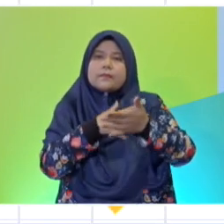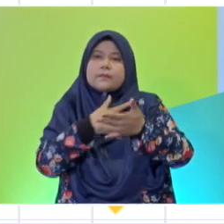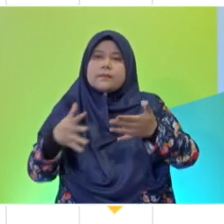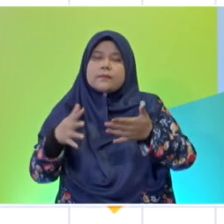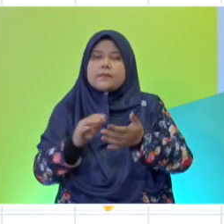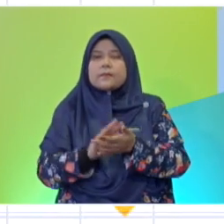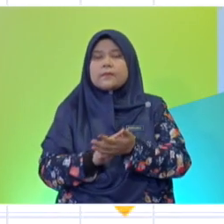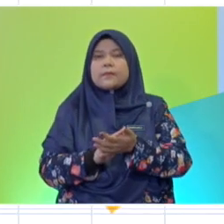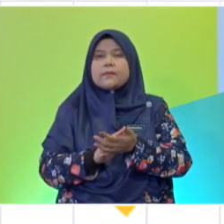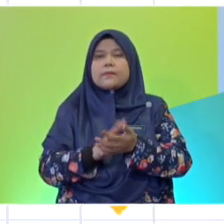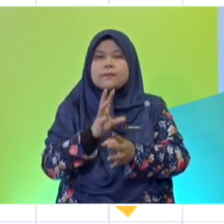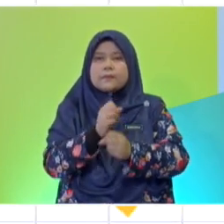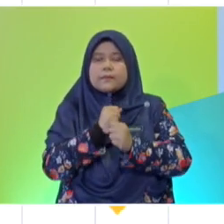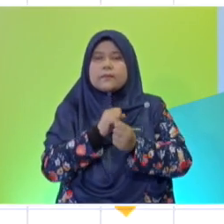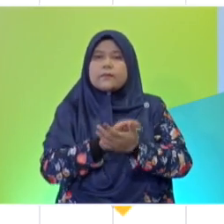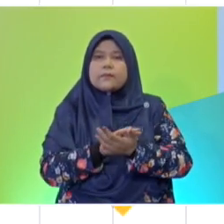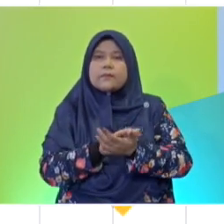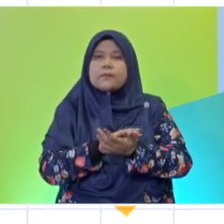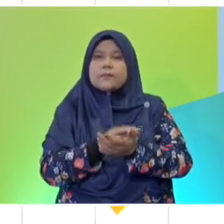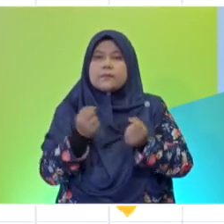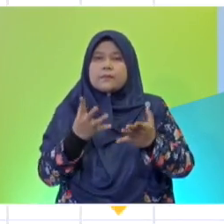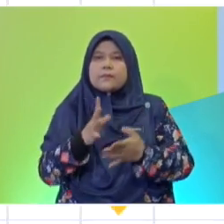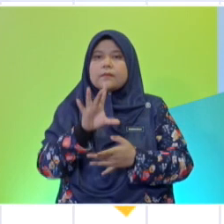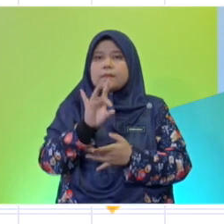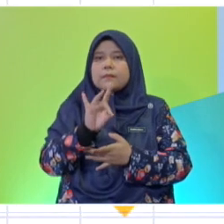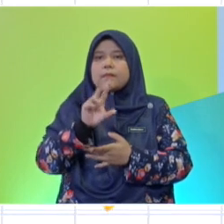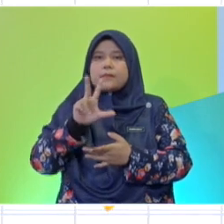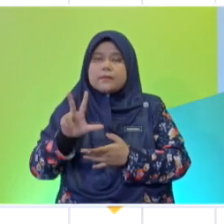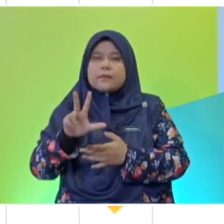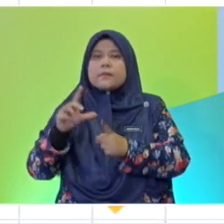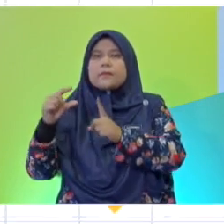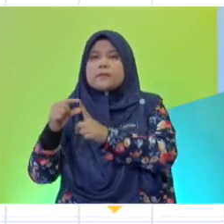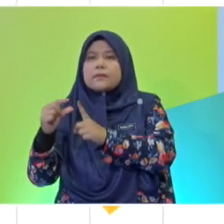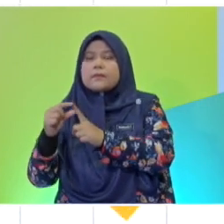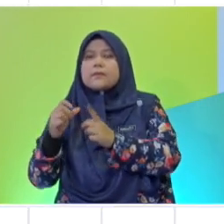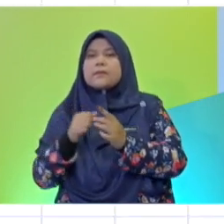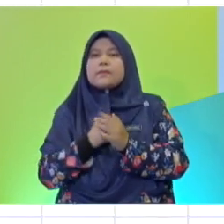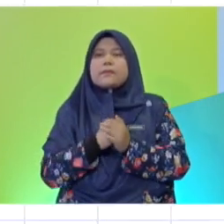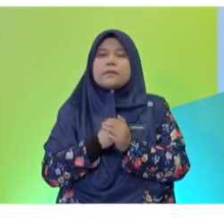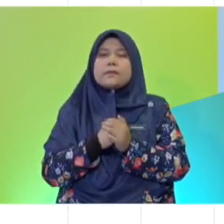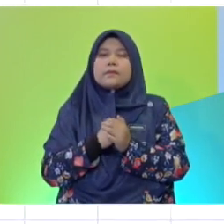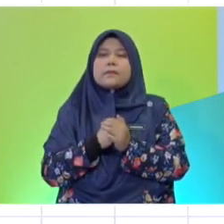saya dapat sebanyak 83 pada PTN 83